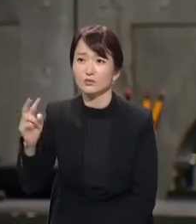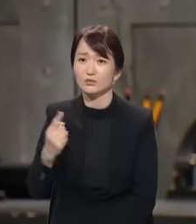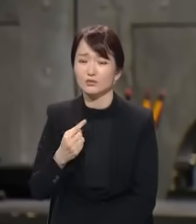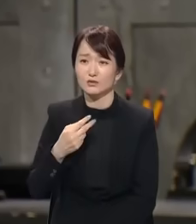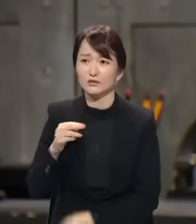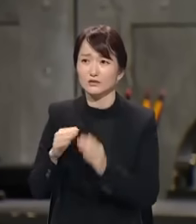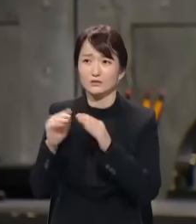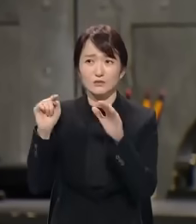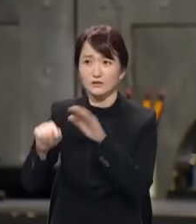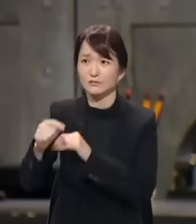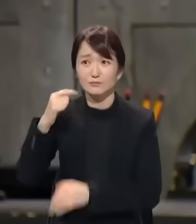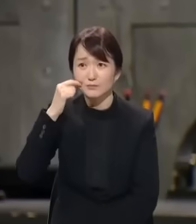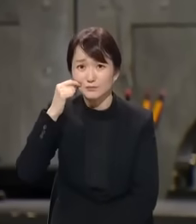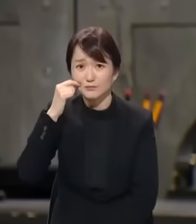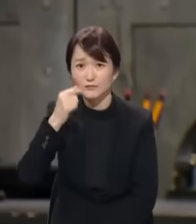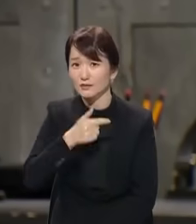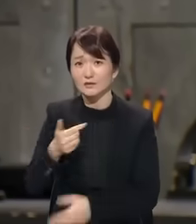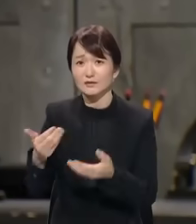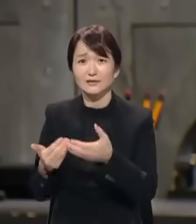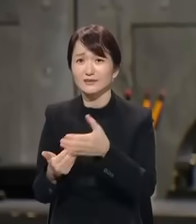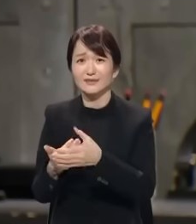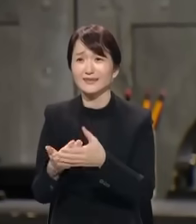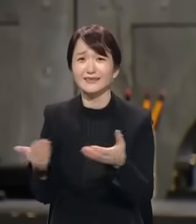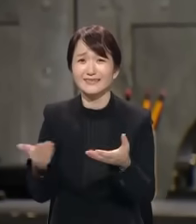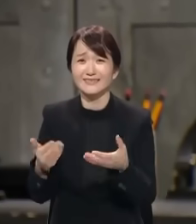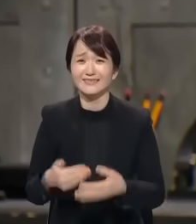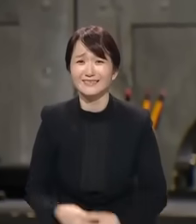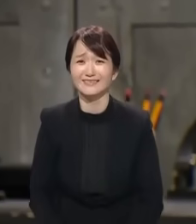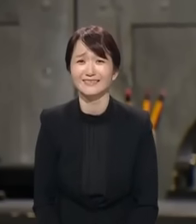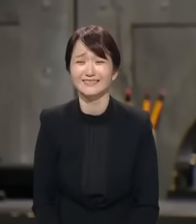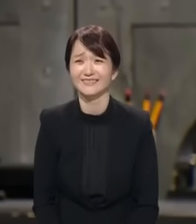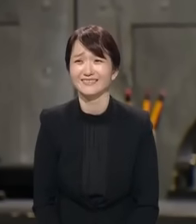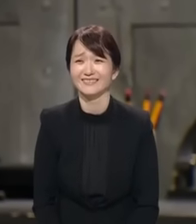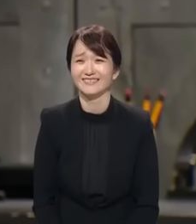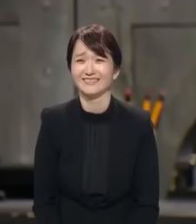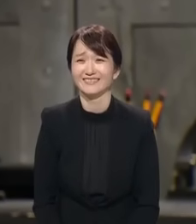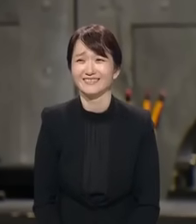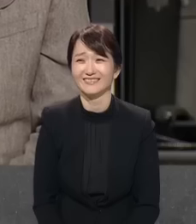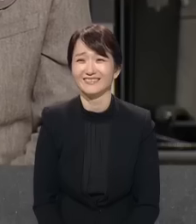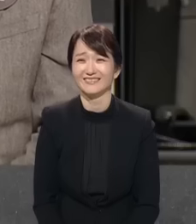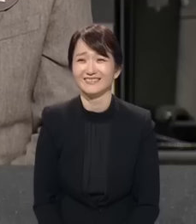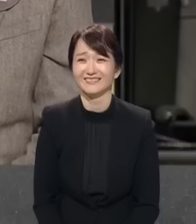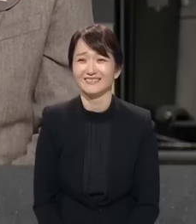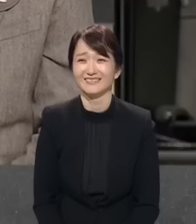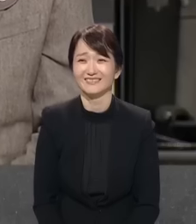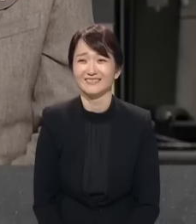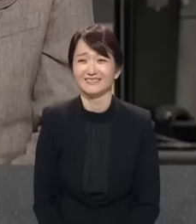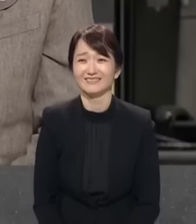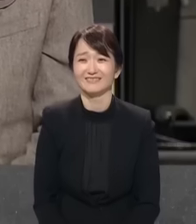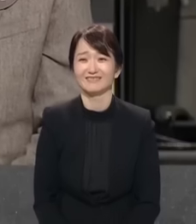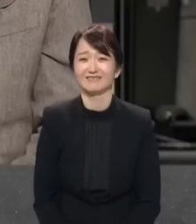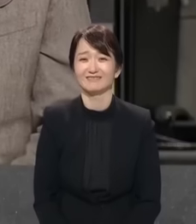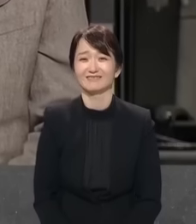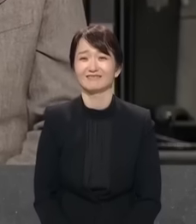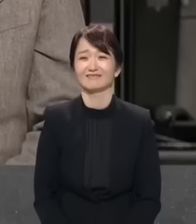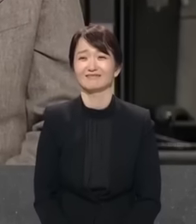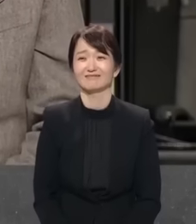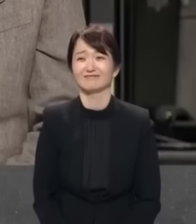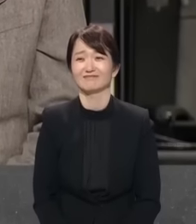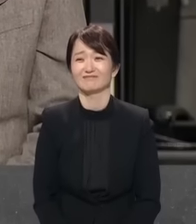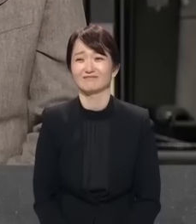못 갑니다. 큰일 날 일이에요. 가족 친족이라 할게요. 친족으로 제가 변경을 하겠습니다.